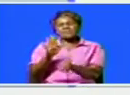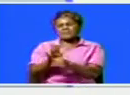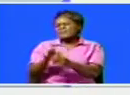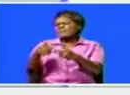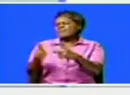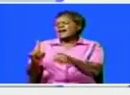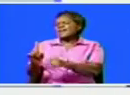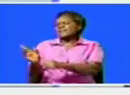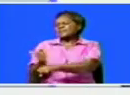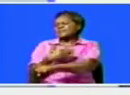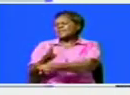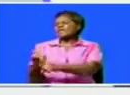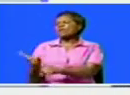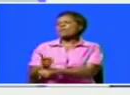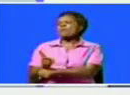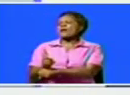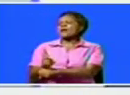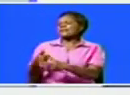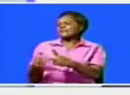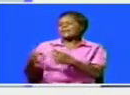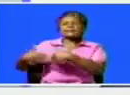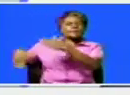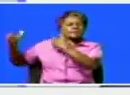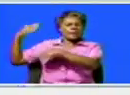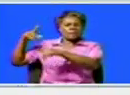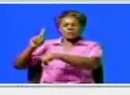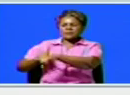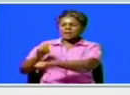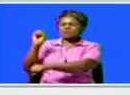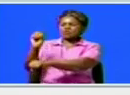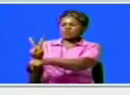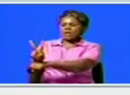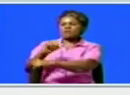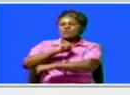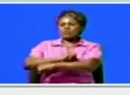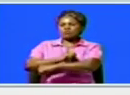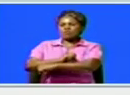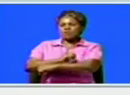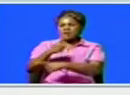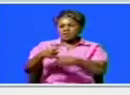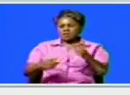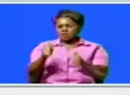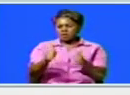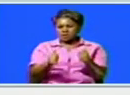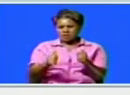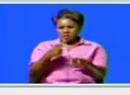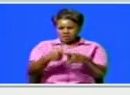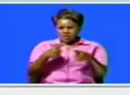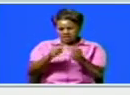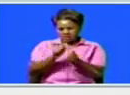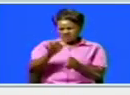lini kuimba? Nilianza kuimba kitambo, nilipokuwa bado high school. Huu ni mwaka gani? Around 15 years